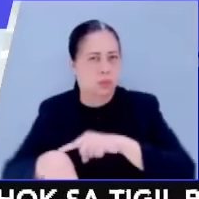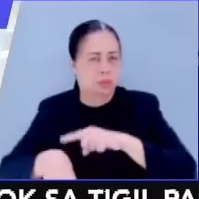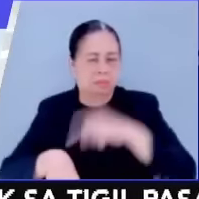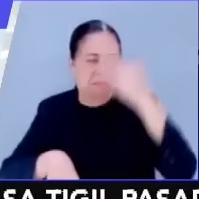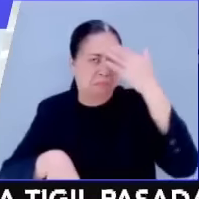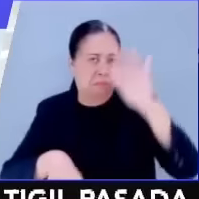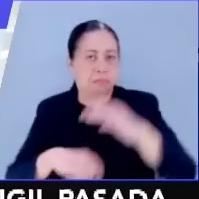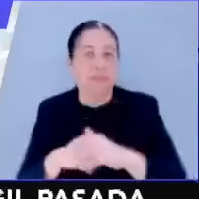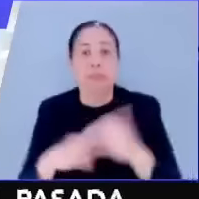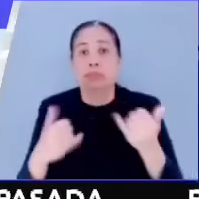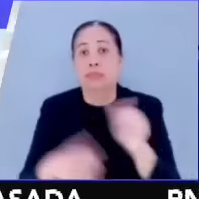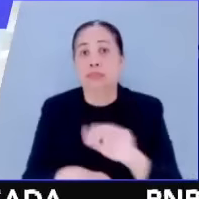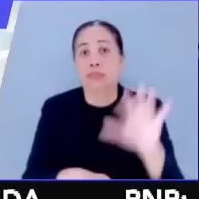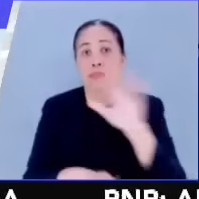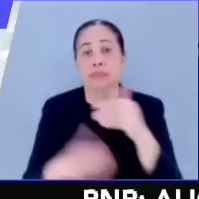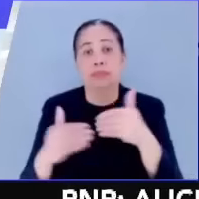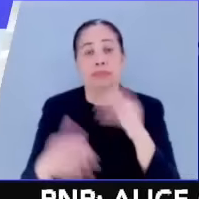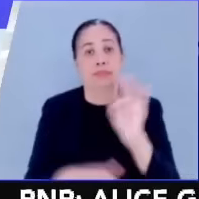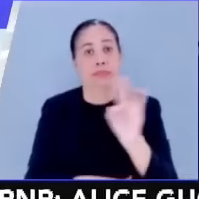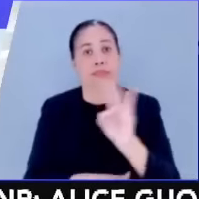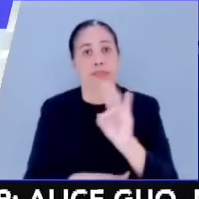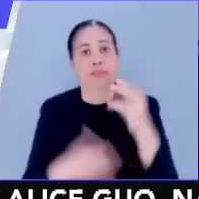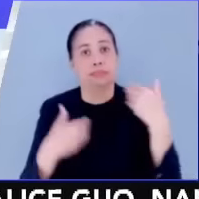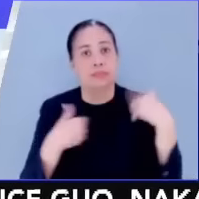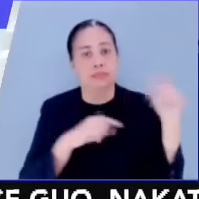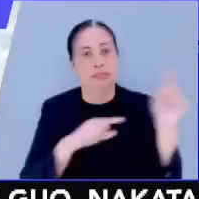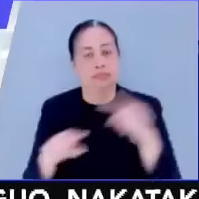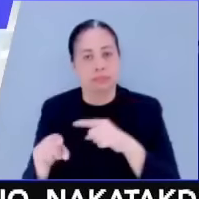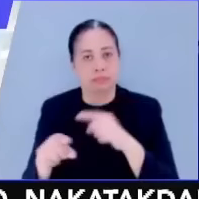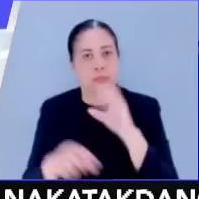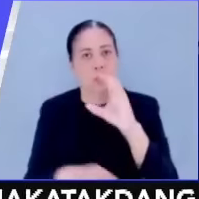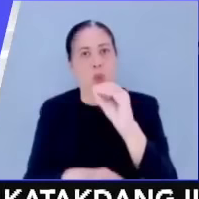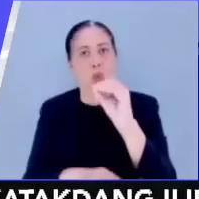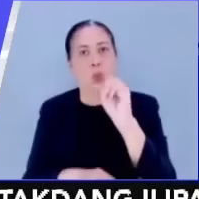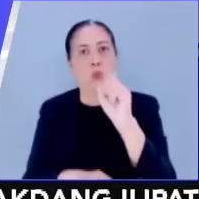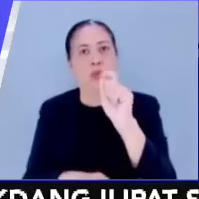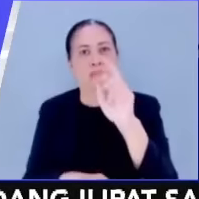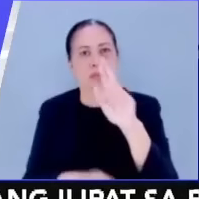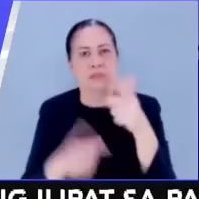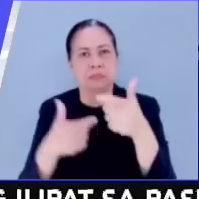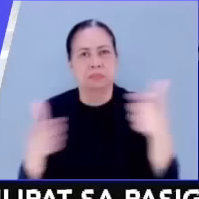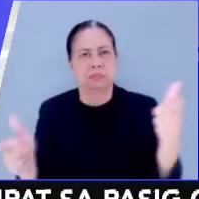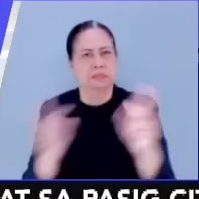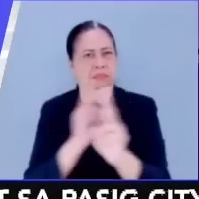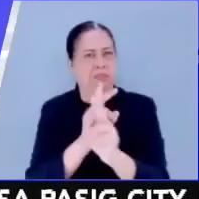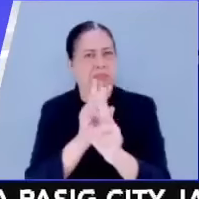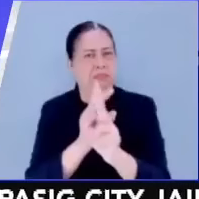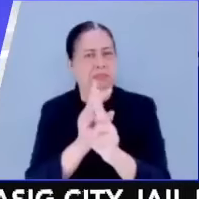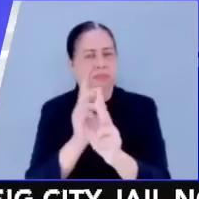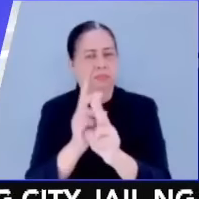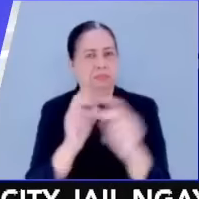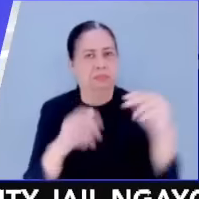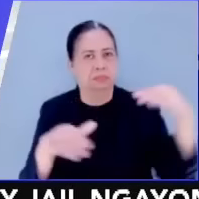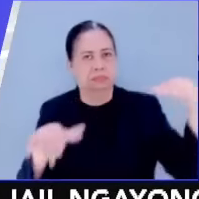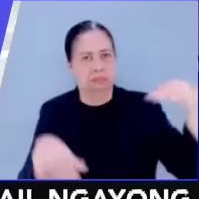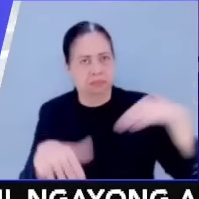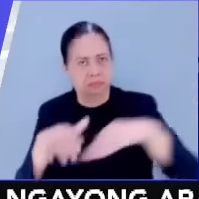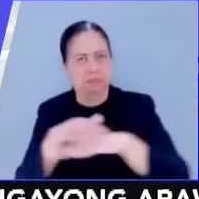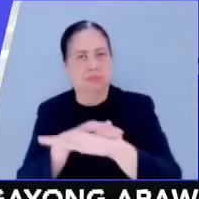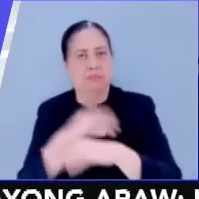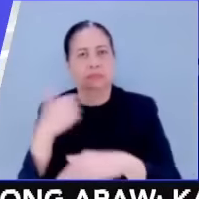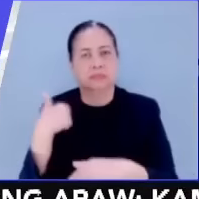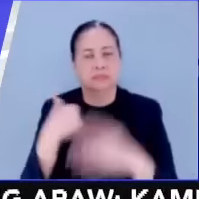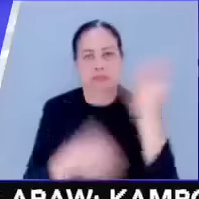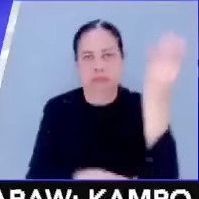mag 700 ay may pumasok na coaster bus Tayo nakita dito sa compound ng PNP custodial Center at meron ding ambulan